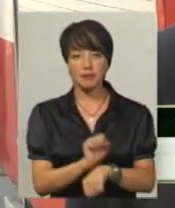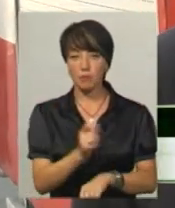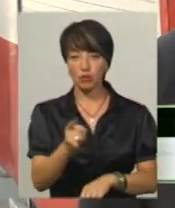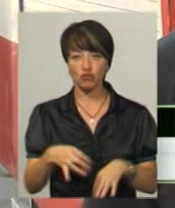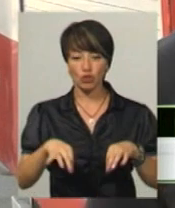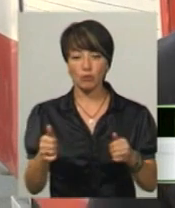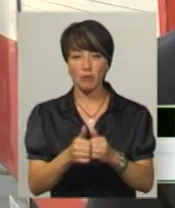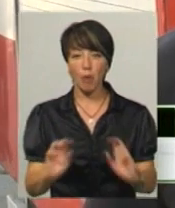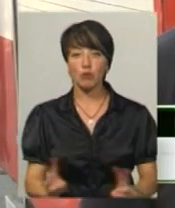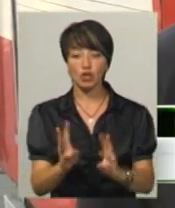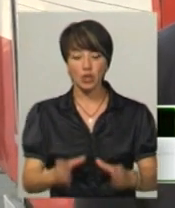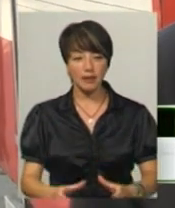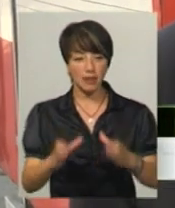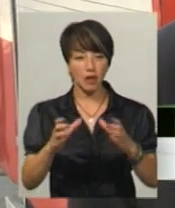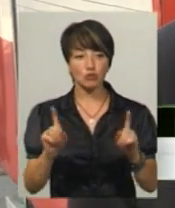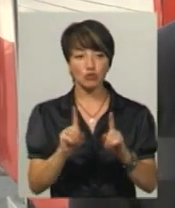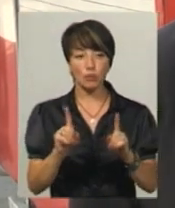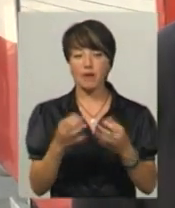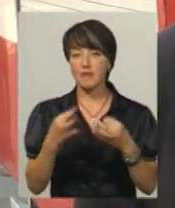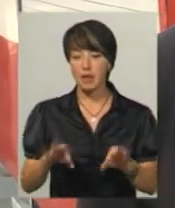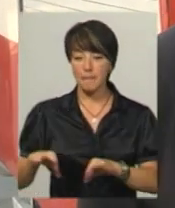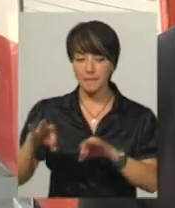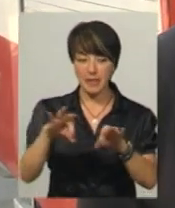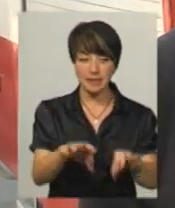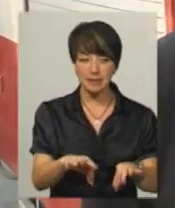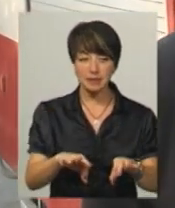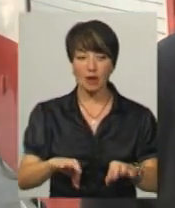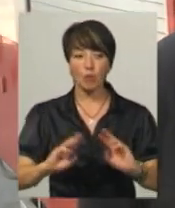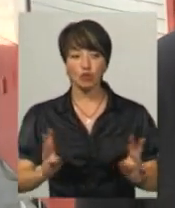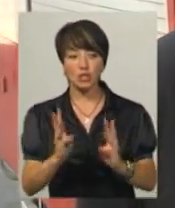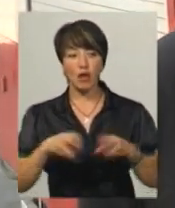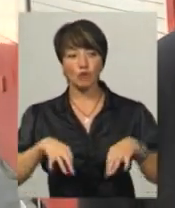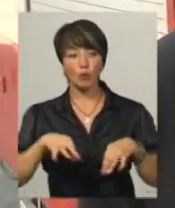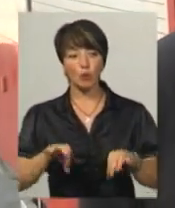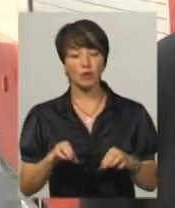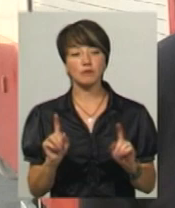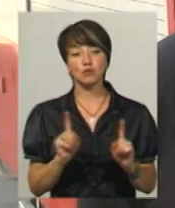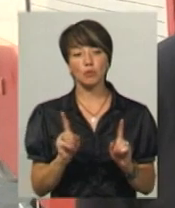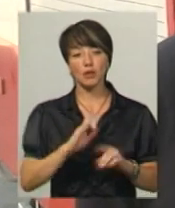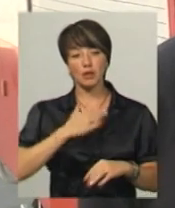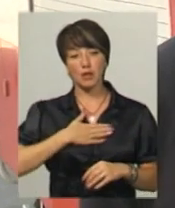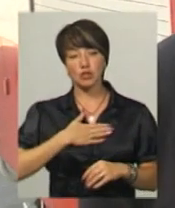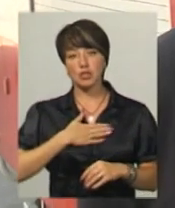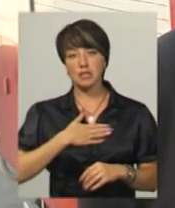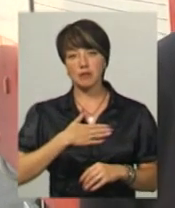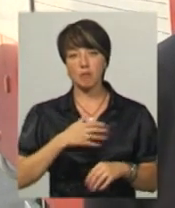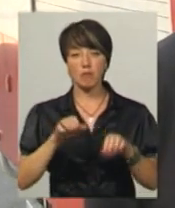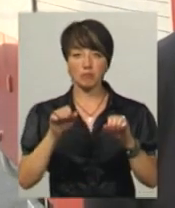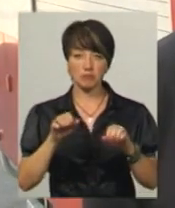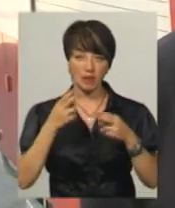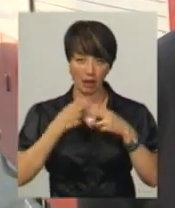Аби забезпечити вільний під'їзд пожежних автомобілів до пожежних гідрантів, щоб наші сили і засоби